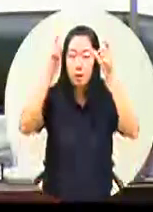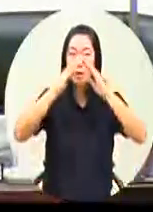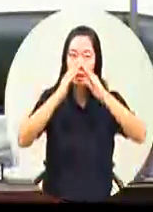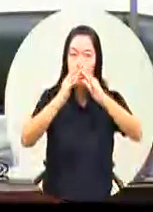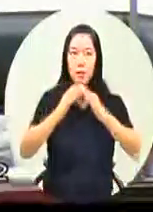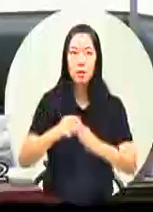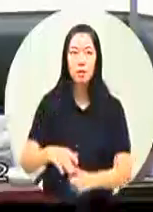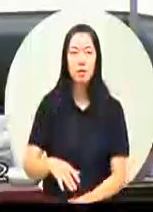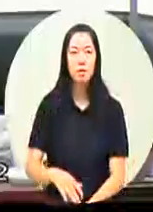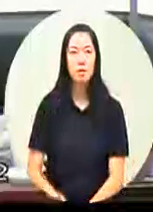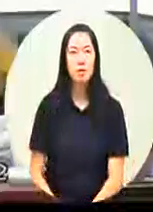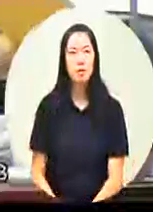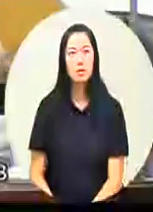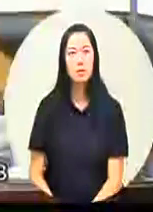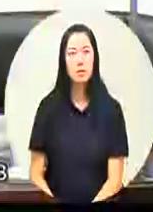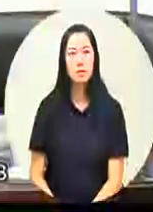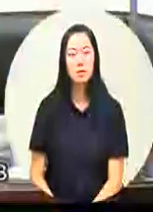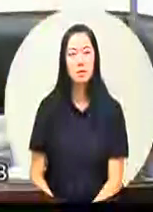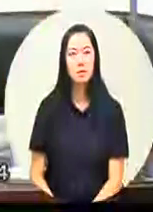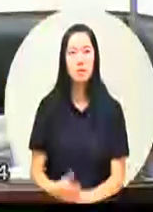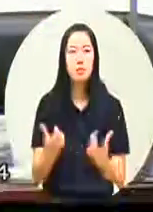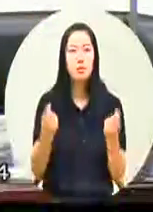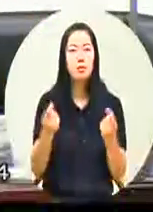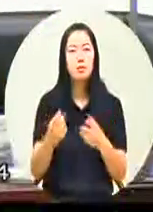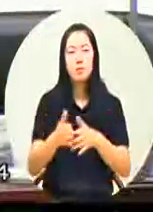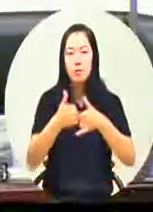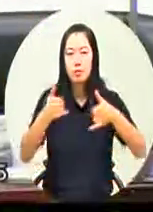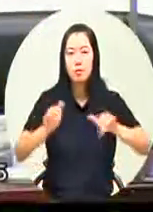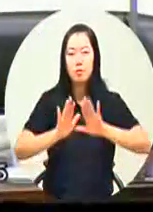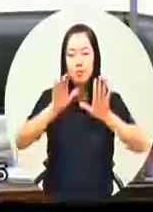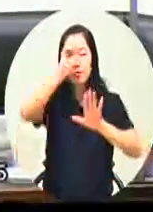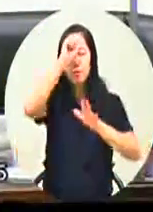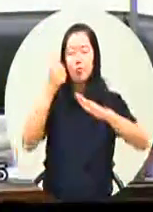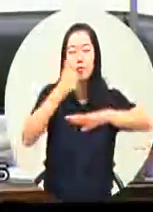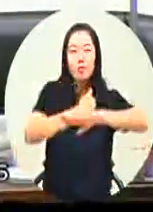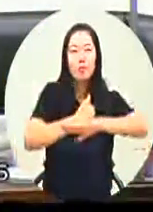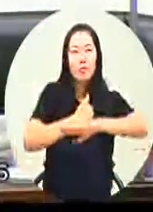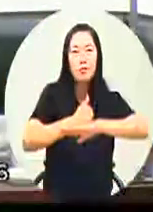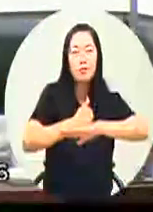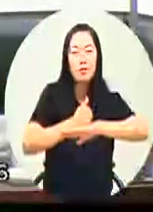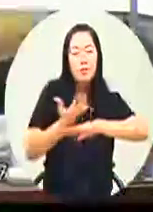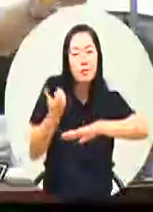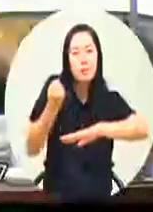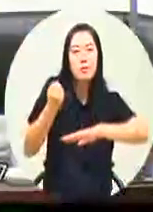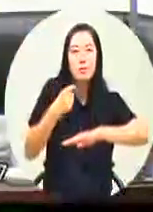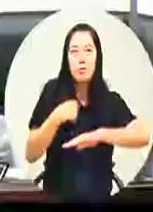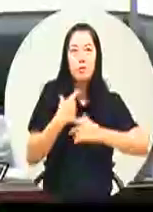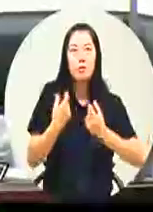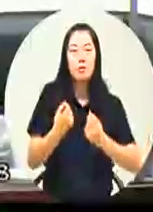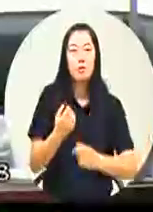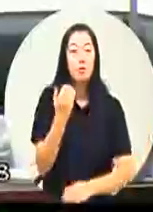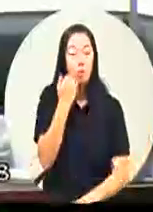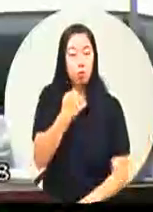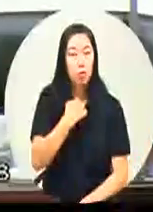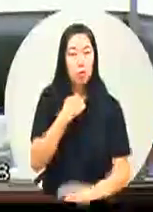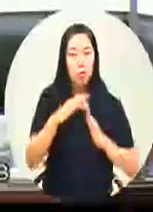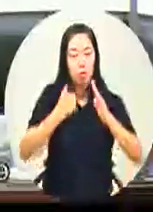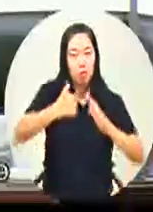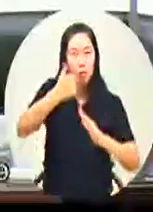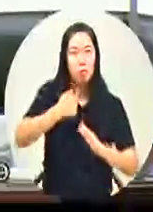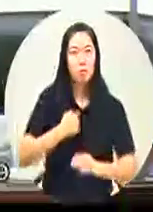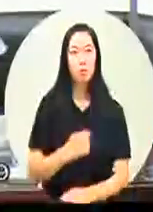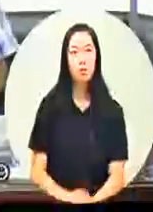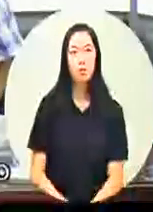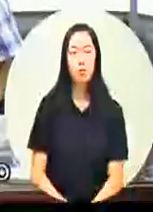我讲四叫哈，拢平平民进党执政的，嘿，来应该话啦，我左中正我是市长的款哦，一这一